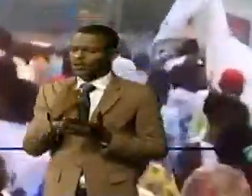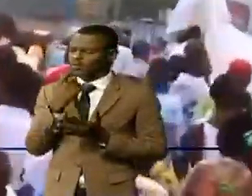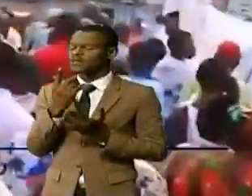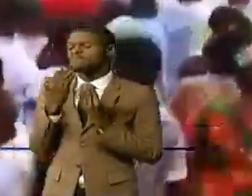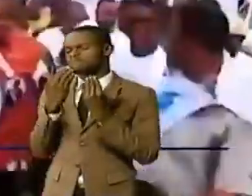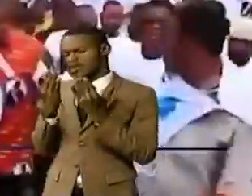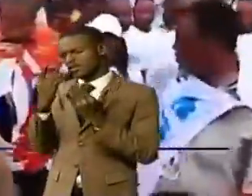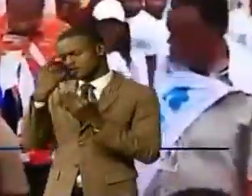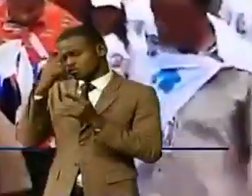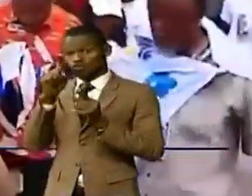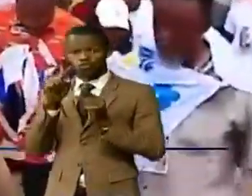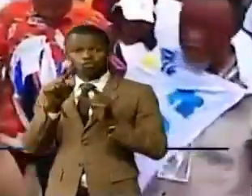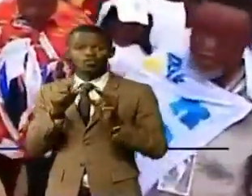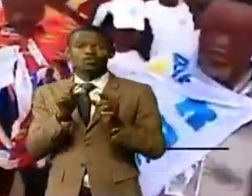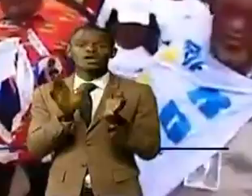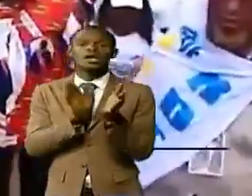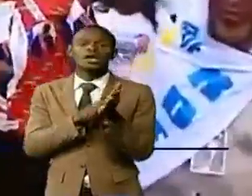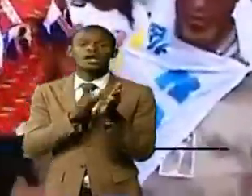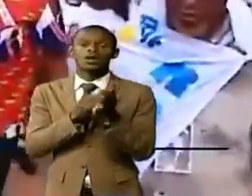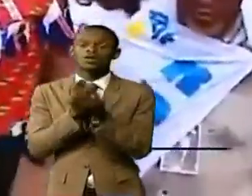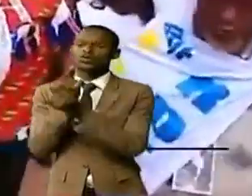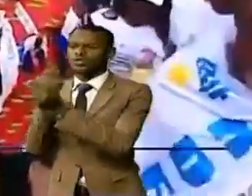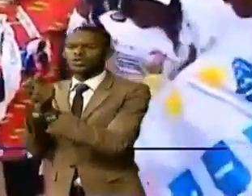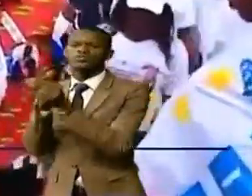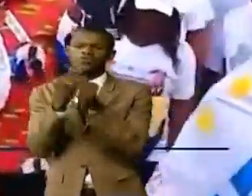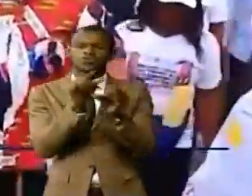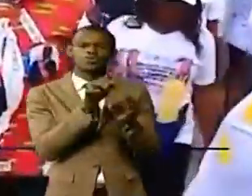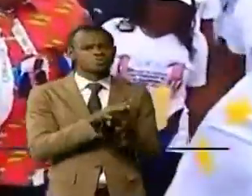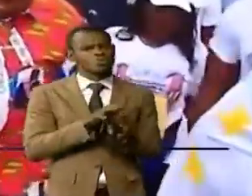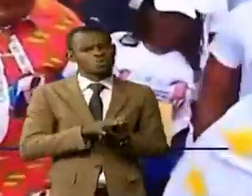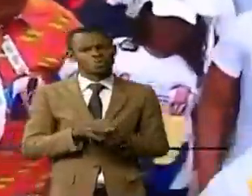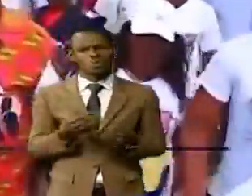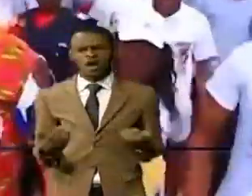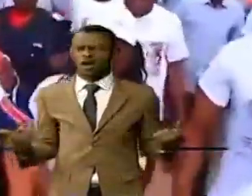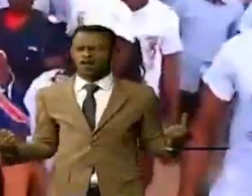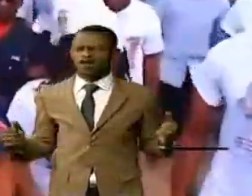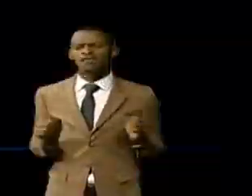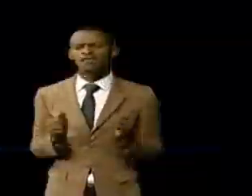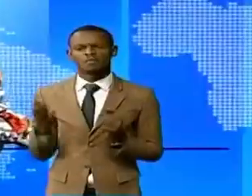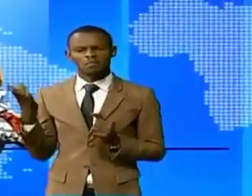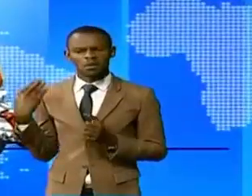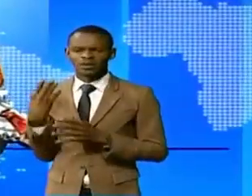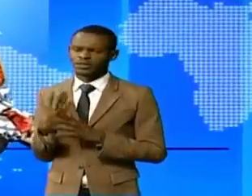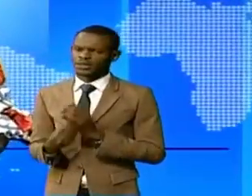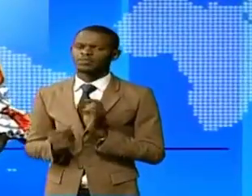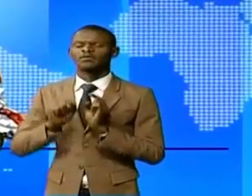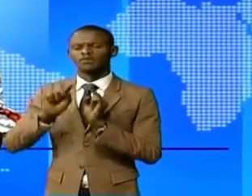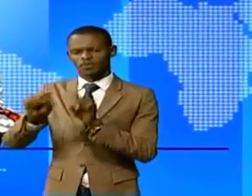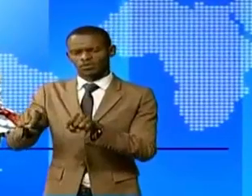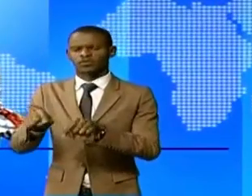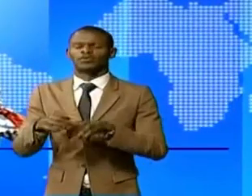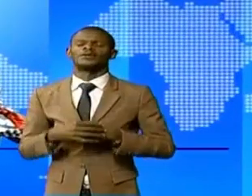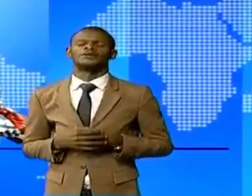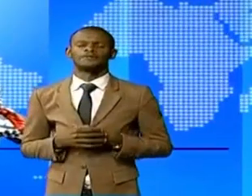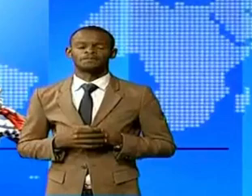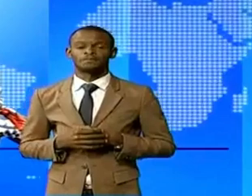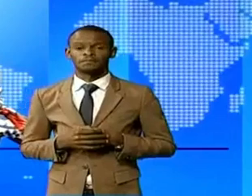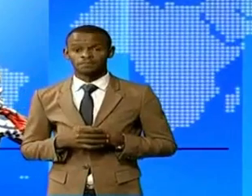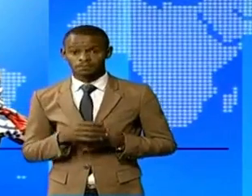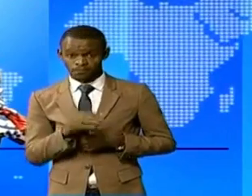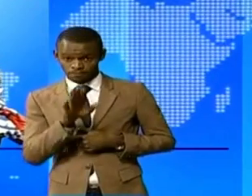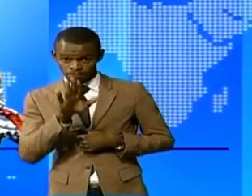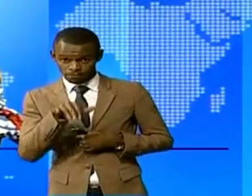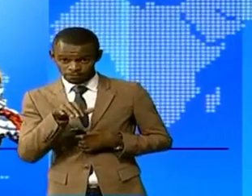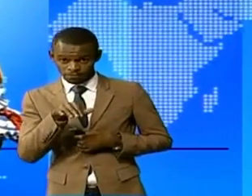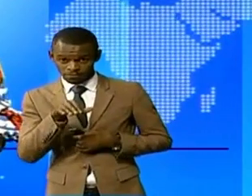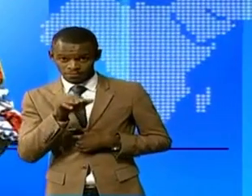base qui a permis à un bon nombre d'enfants de retrouver le chemin de l'école. Si Mbujimayi plaide pour la relance